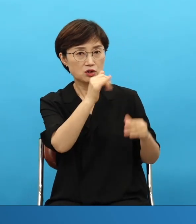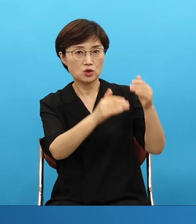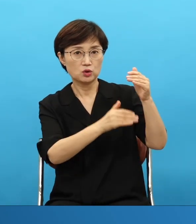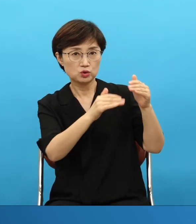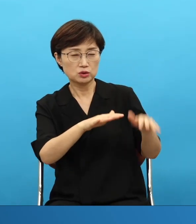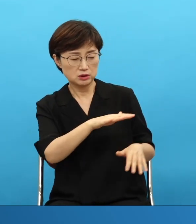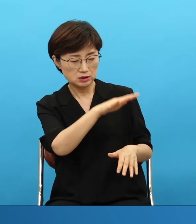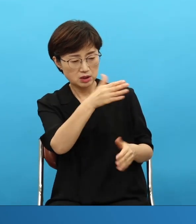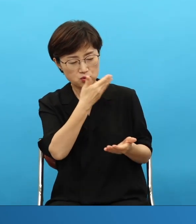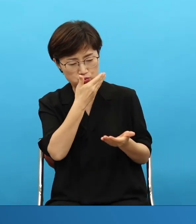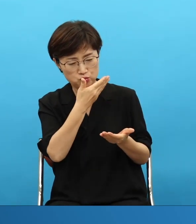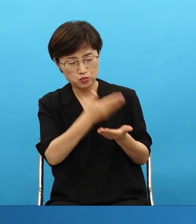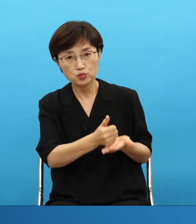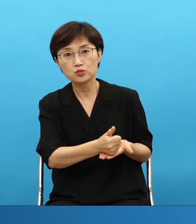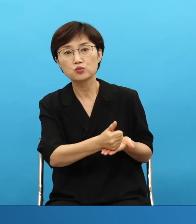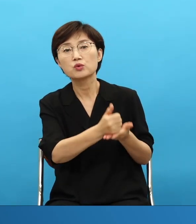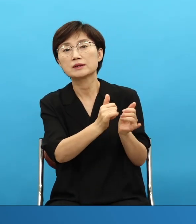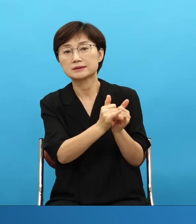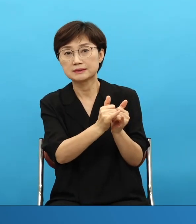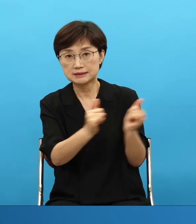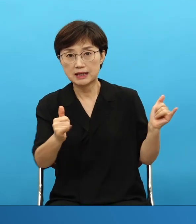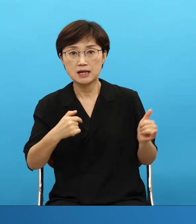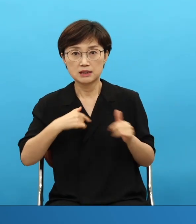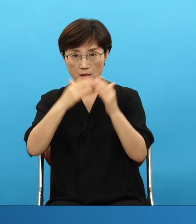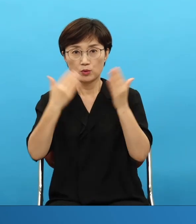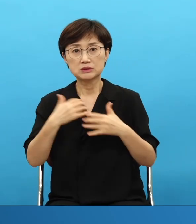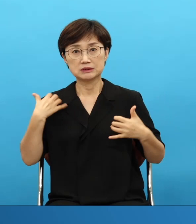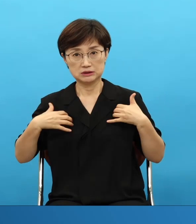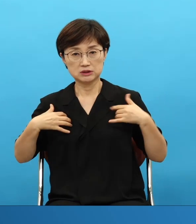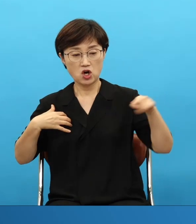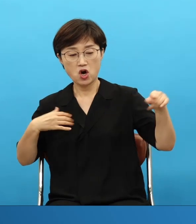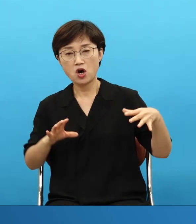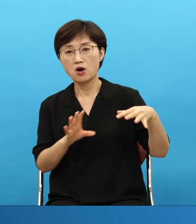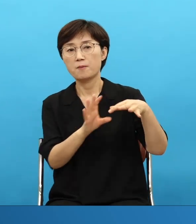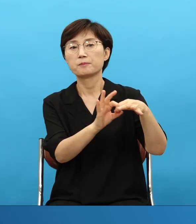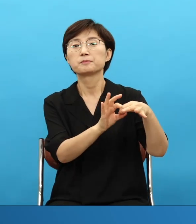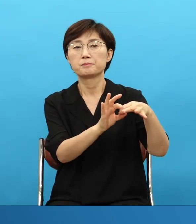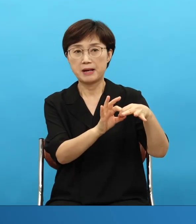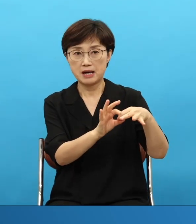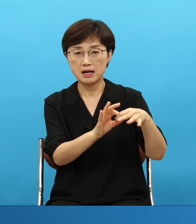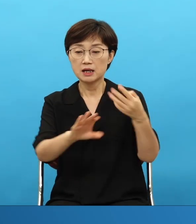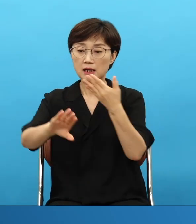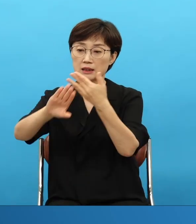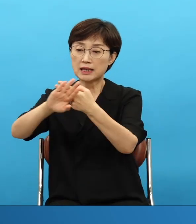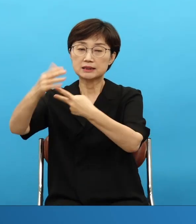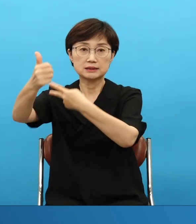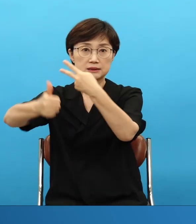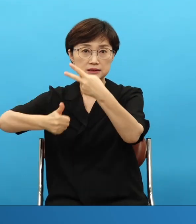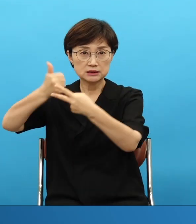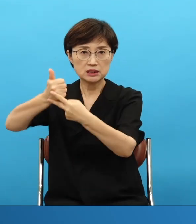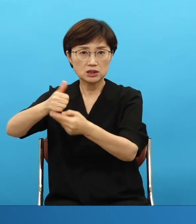땅에 있는 성도들은 존귀한 자들이니 나의 모든 즐거움이 그들에게 있도다.